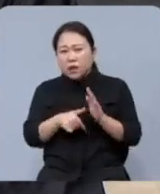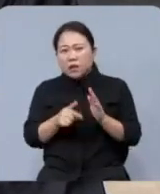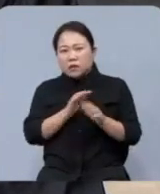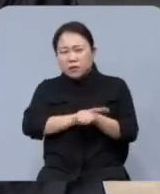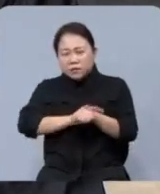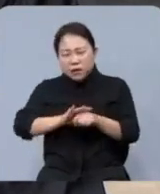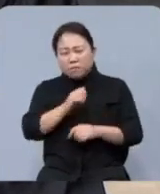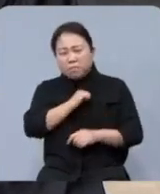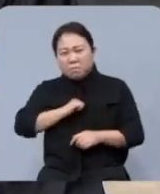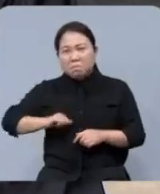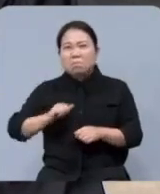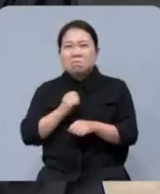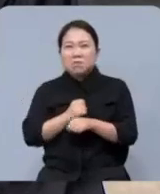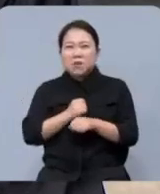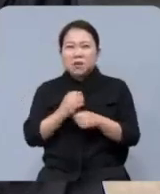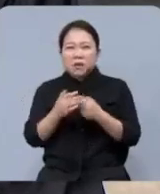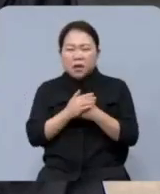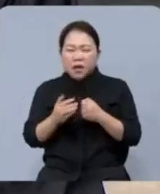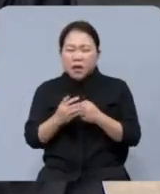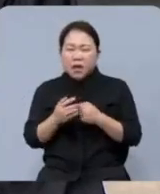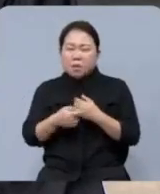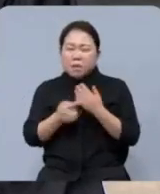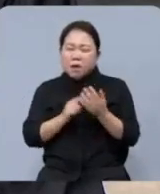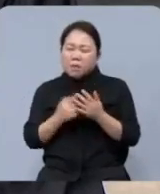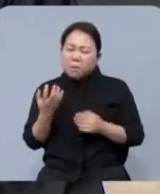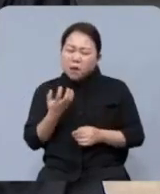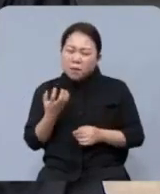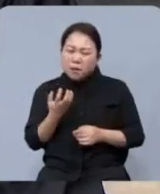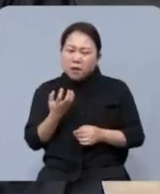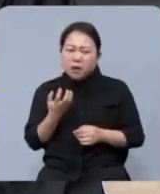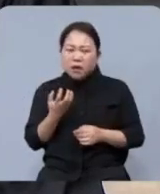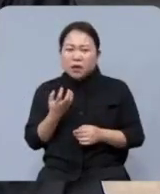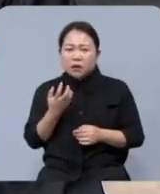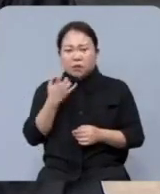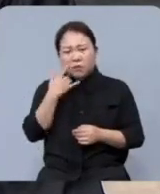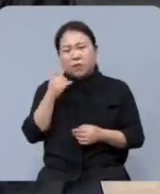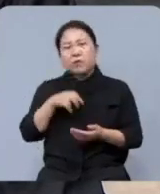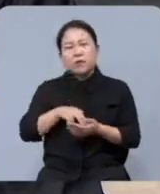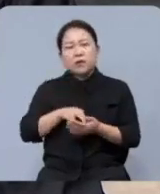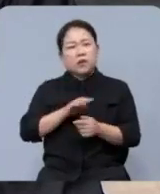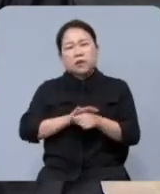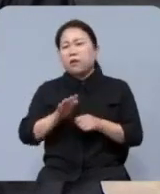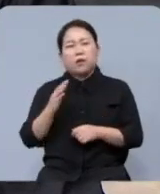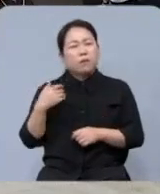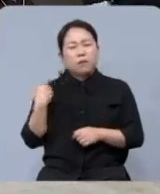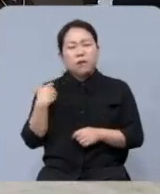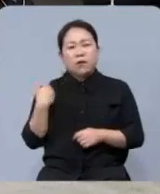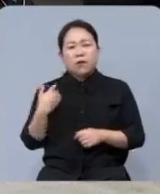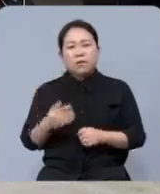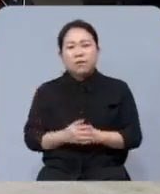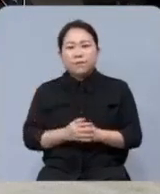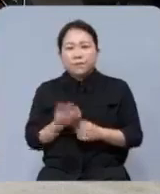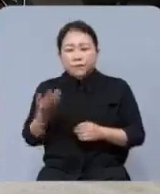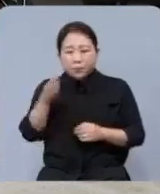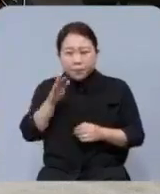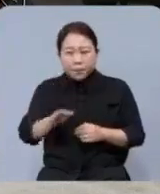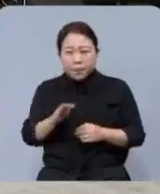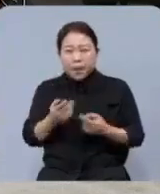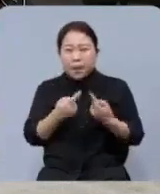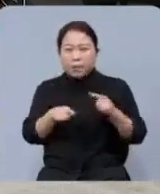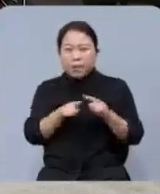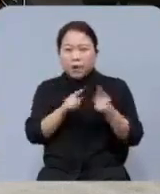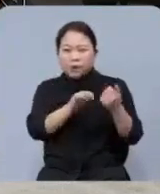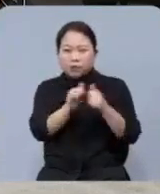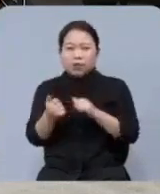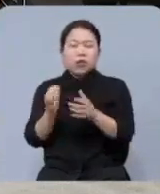때문에 우리 딸이 그렇게 아픈지를 저희 부모들은 몰랐었던 거죠. 하지만 함께